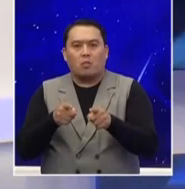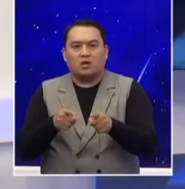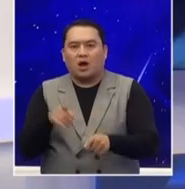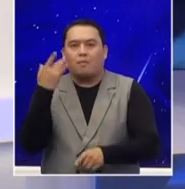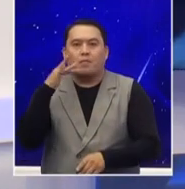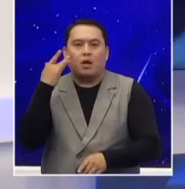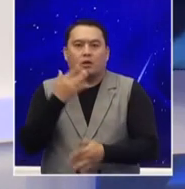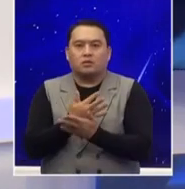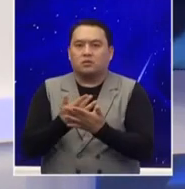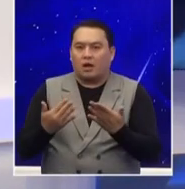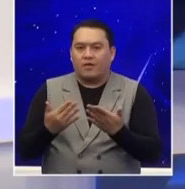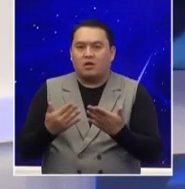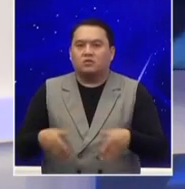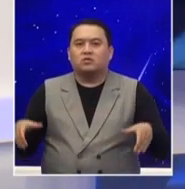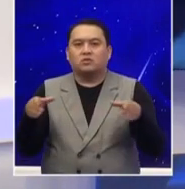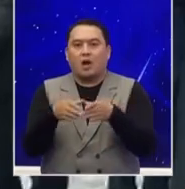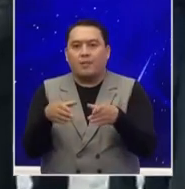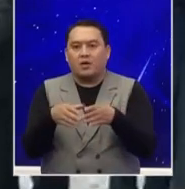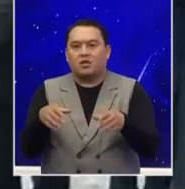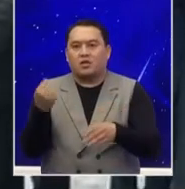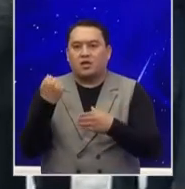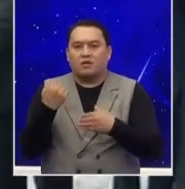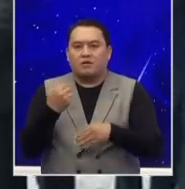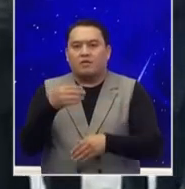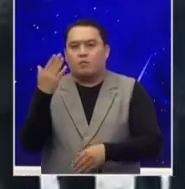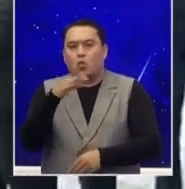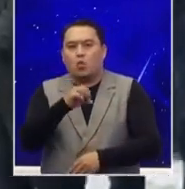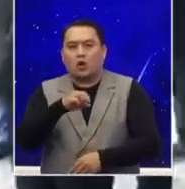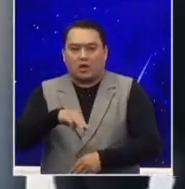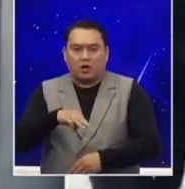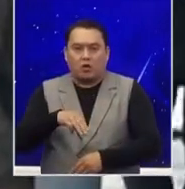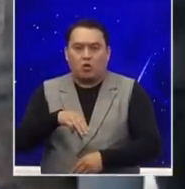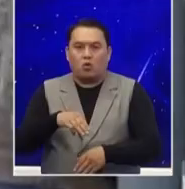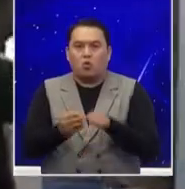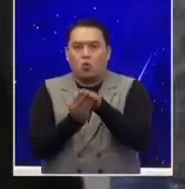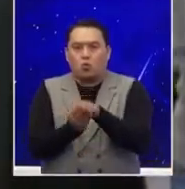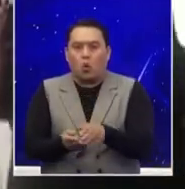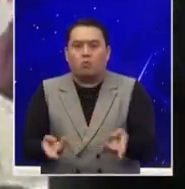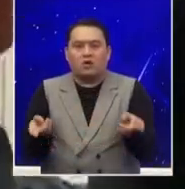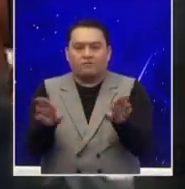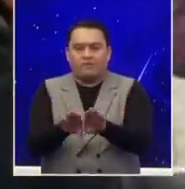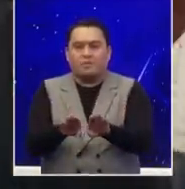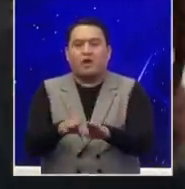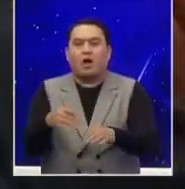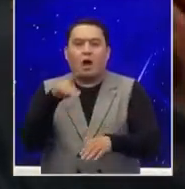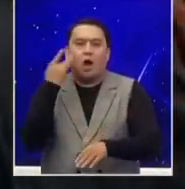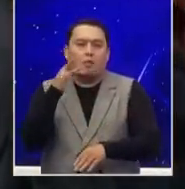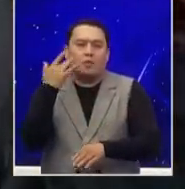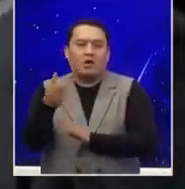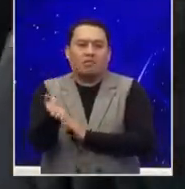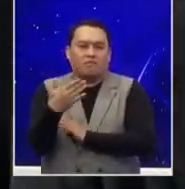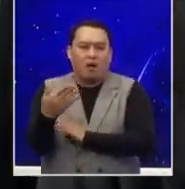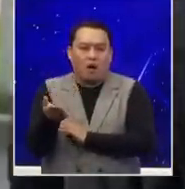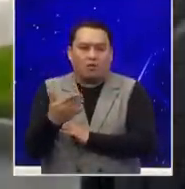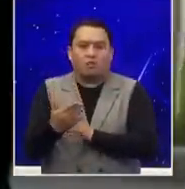штатах и так далее собравшиеся положили героя фильма бурат в гроб и у крыльев флагом сша они потребовали